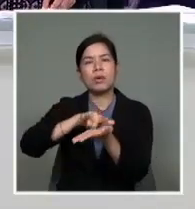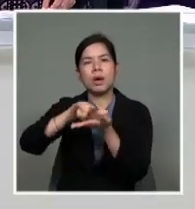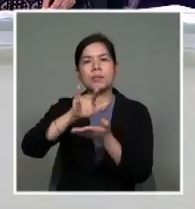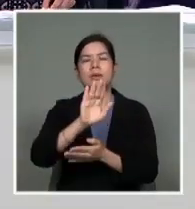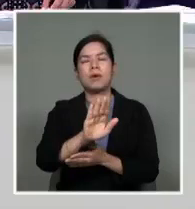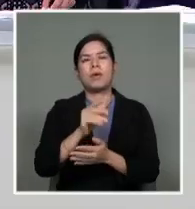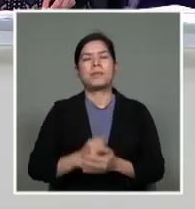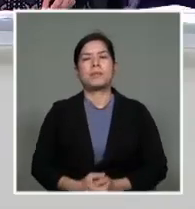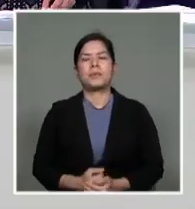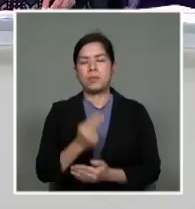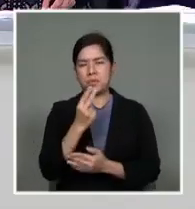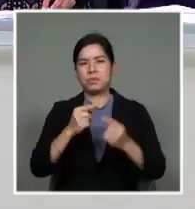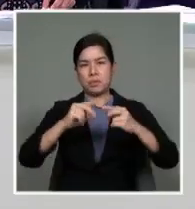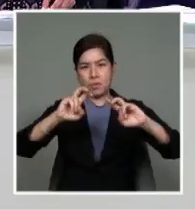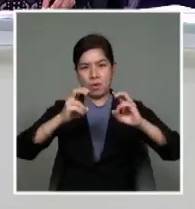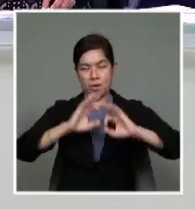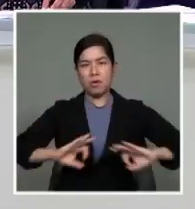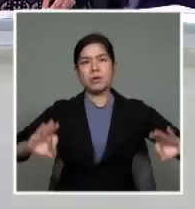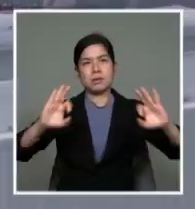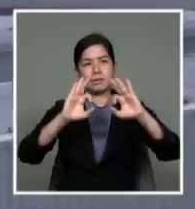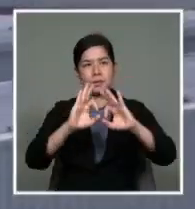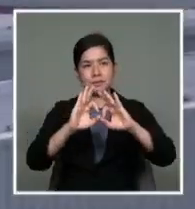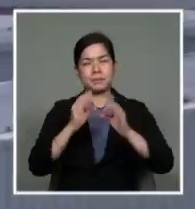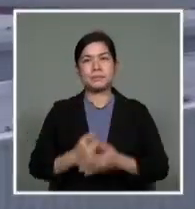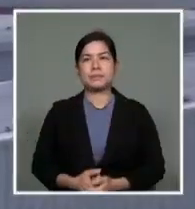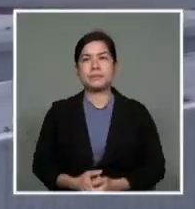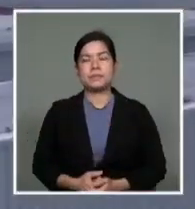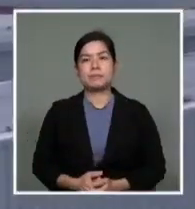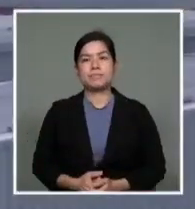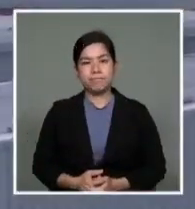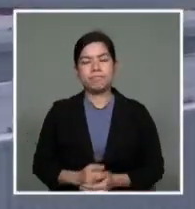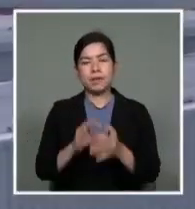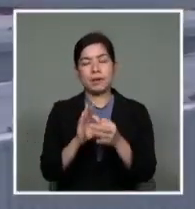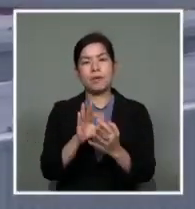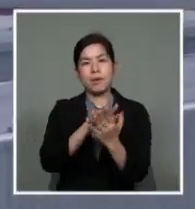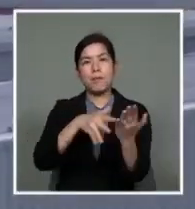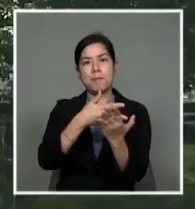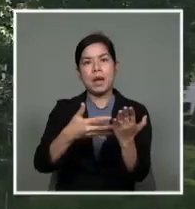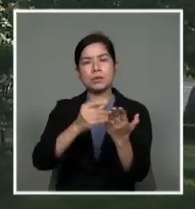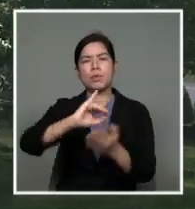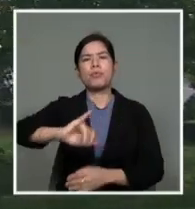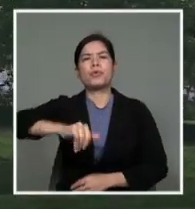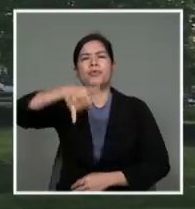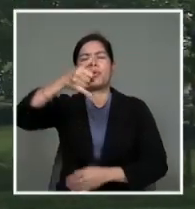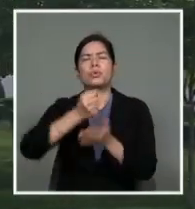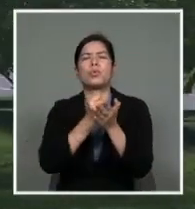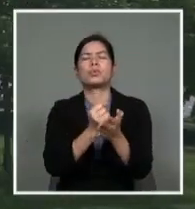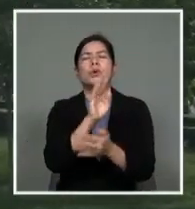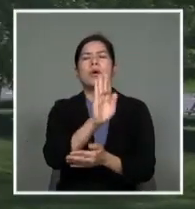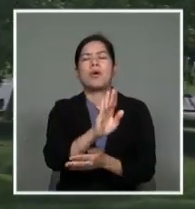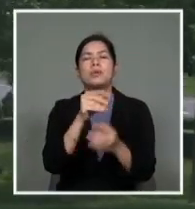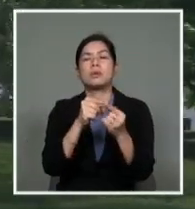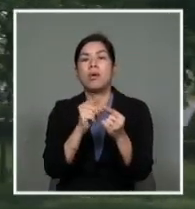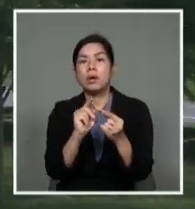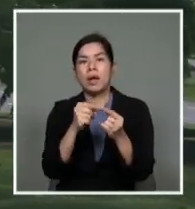คุณผู้ชมคะถือว่าเป็นเรื่องใหญ่ที่หลายฝ่ายยังคงเฝ้าจับตากันอยู่นะคะสำหรับการฟื้นฟูการบินไทยขั้นตอนหลังจากนี้ไป